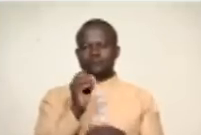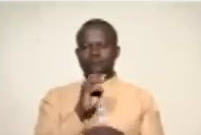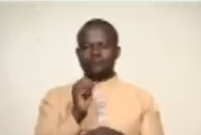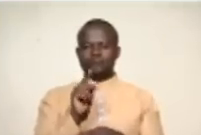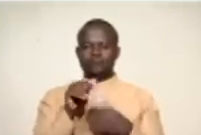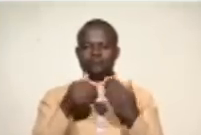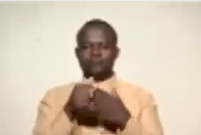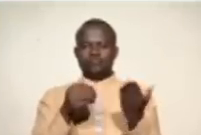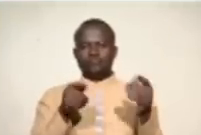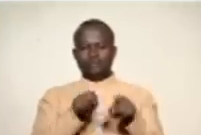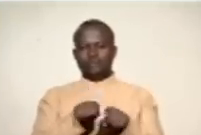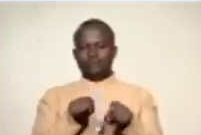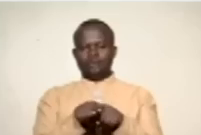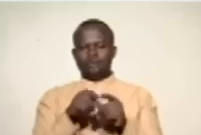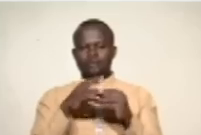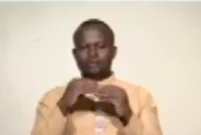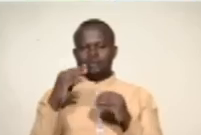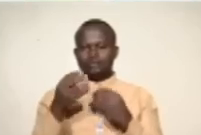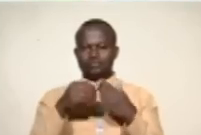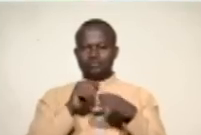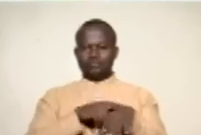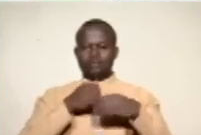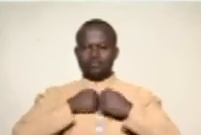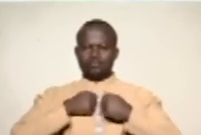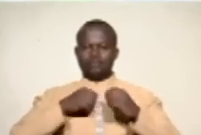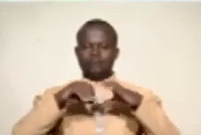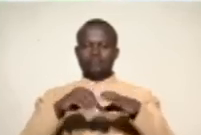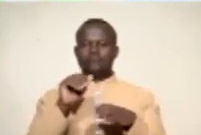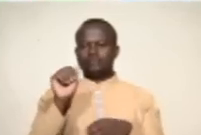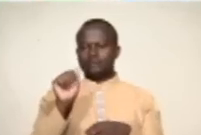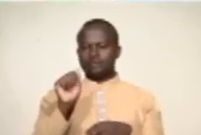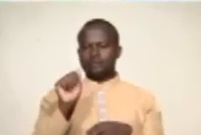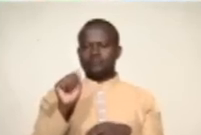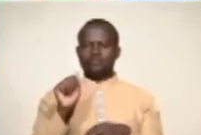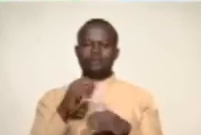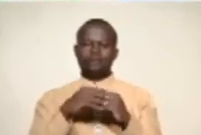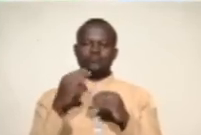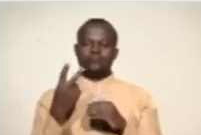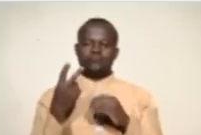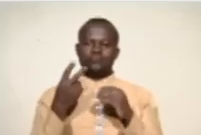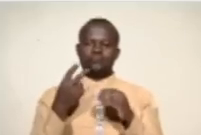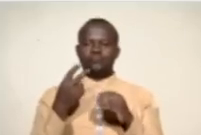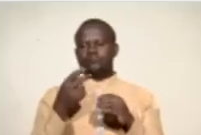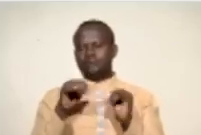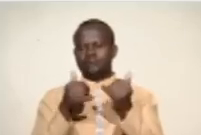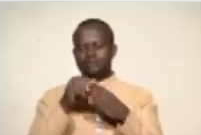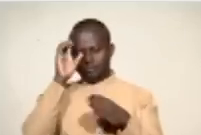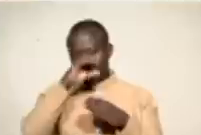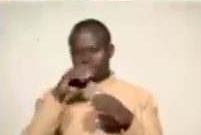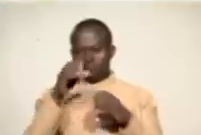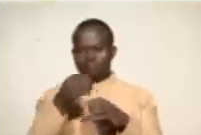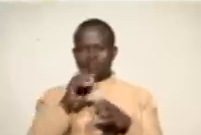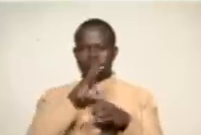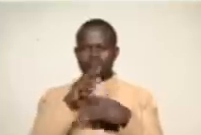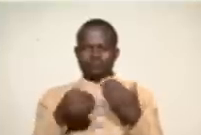bari banganya amanota 4 mu gihe Rwanda ruri mu itsinda muri iri tsinda rya R riri ku mwanya wa nyuma n'amanota 2 mu mikino yo gushaka igikombe cya Afurika kigomba kuba mu